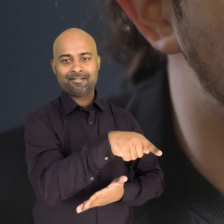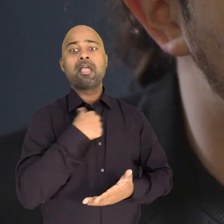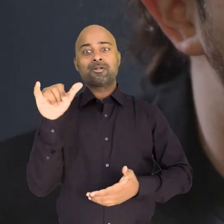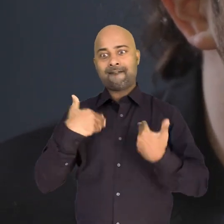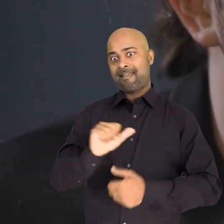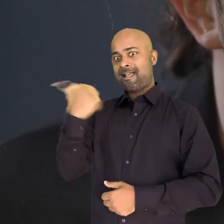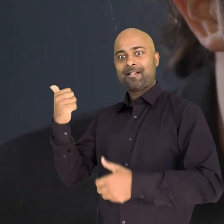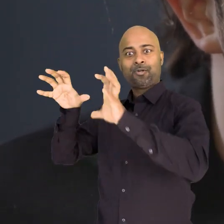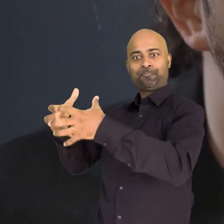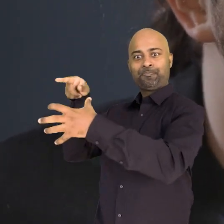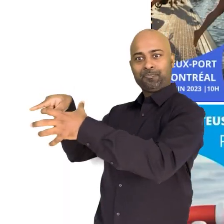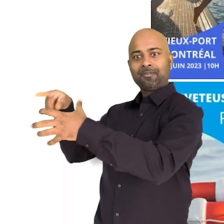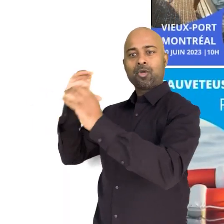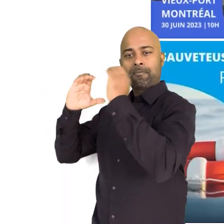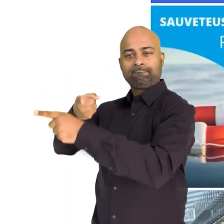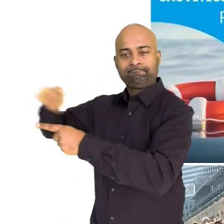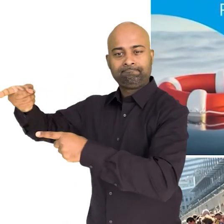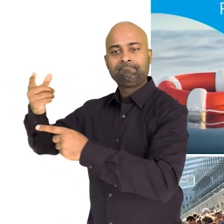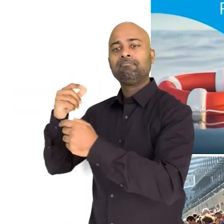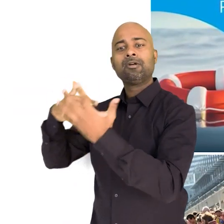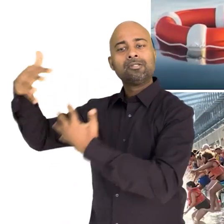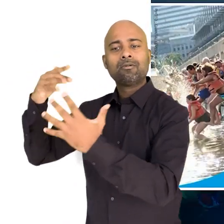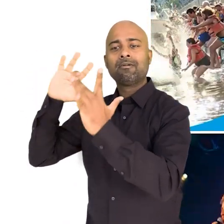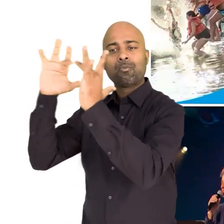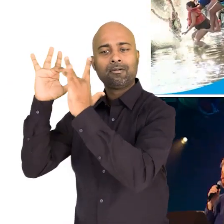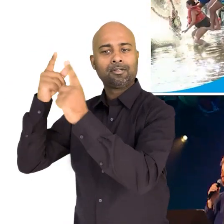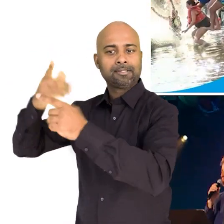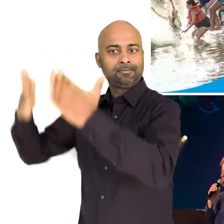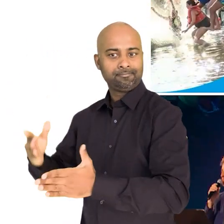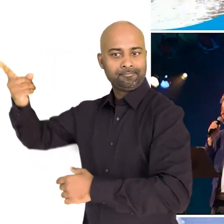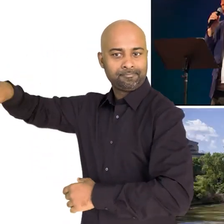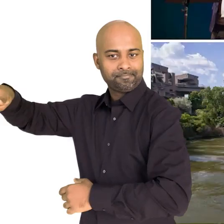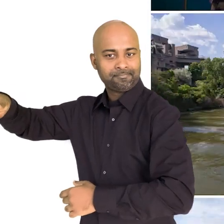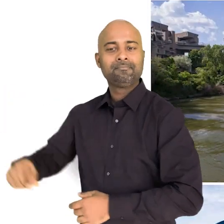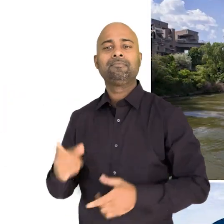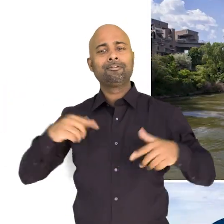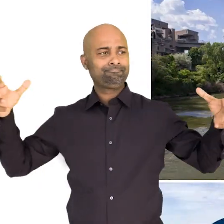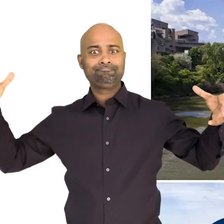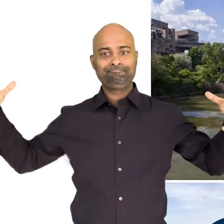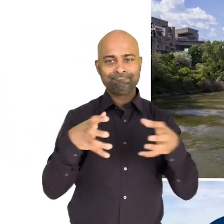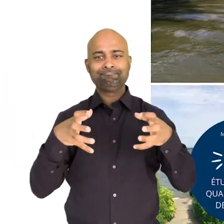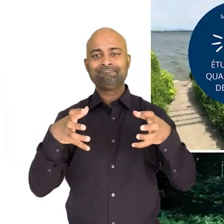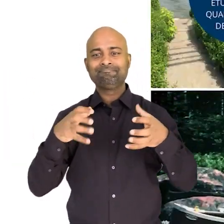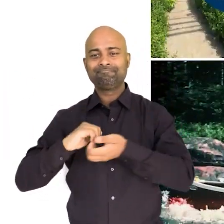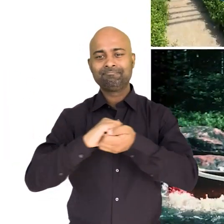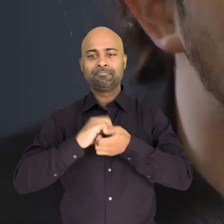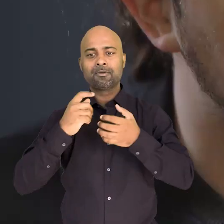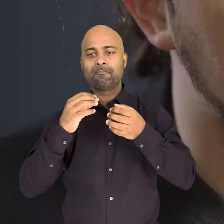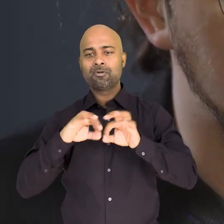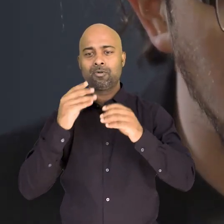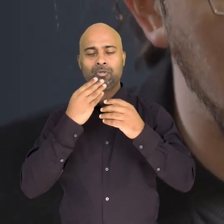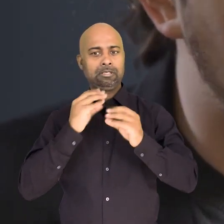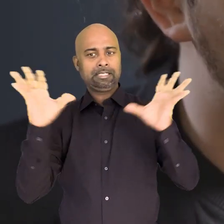partie, mais on a aussi un autre côté, un autre volet plus communication, réseaux sociaux, tout ça. Donc, on s'arrime beaucoup